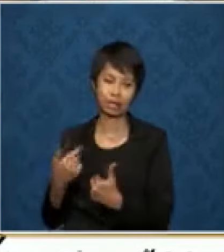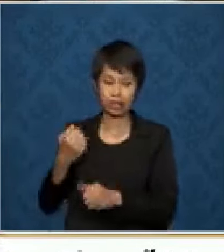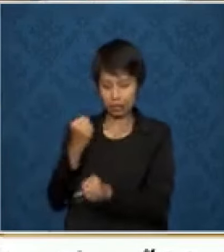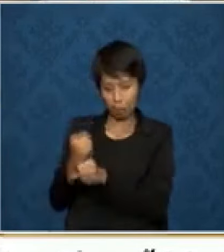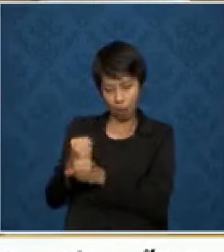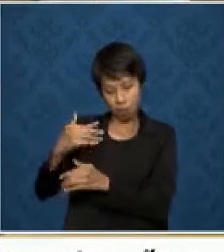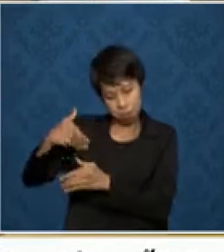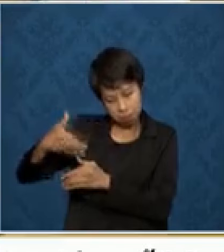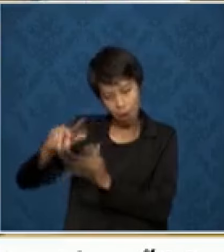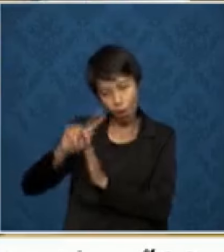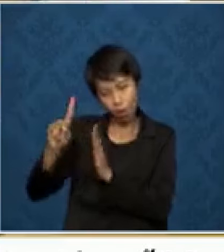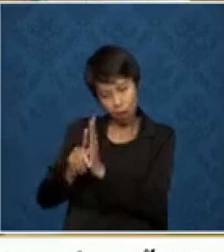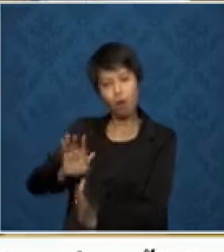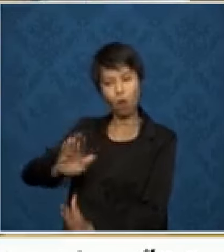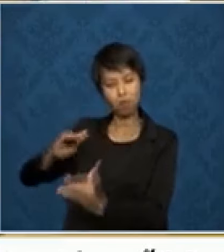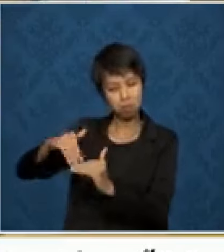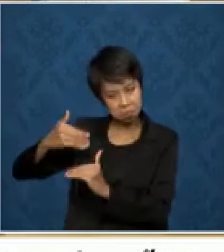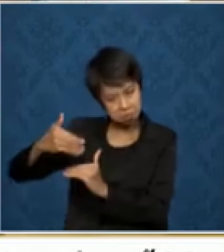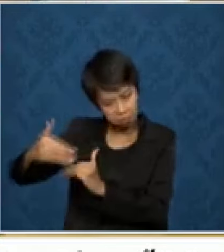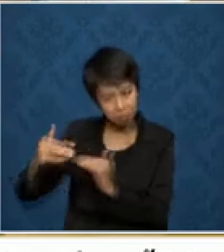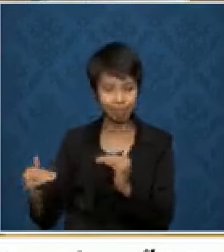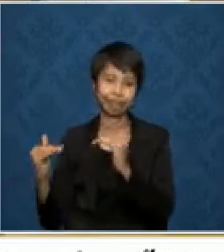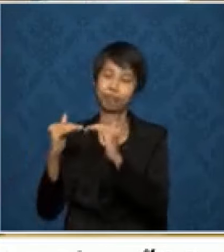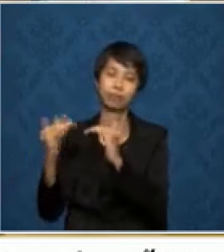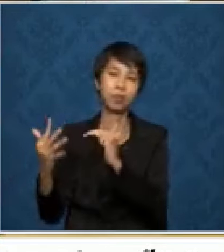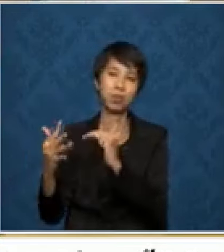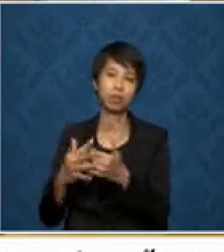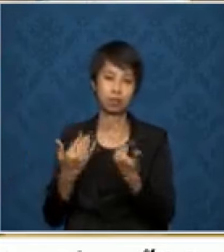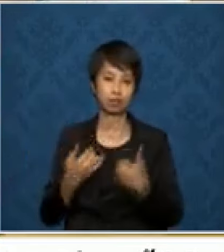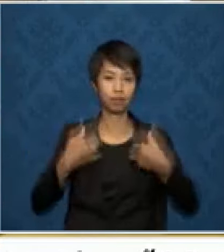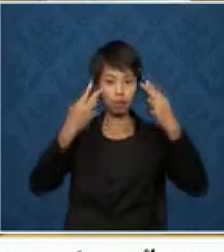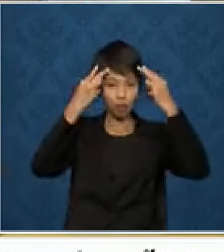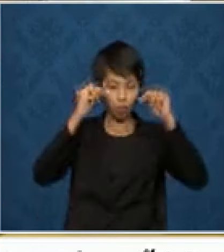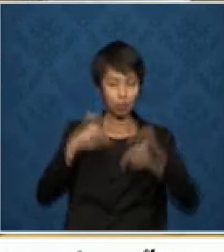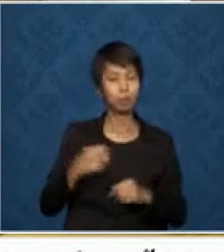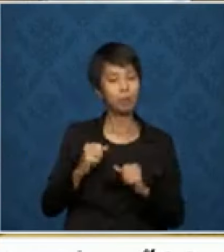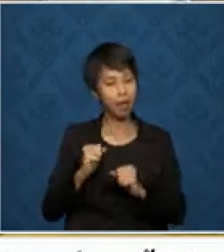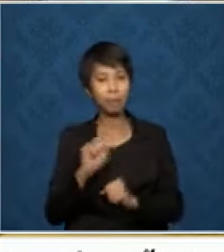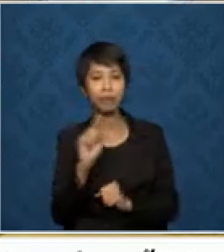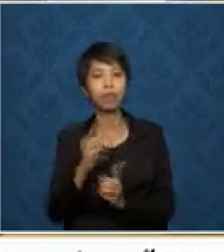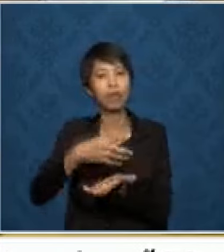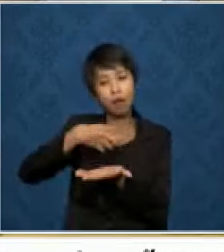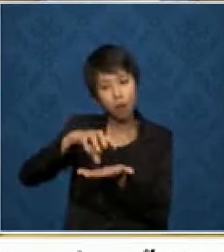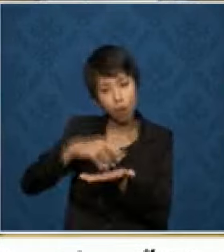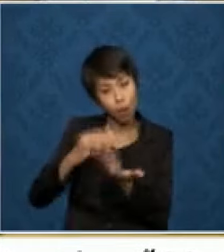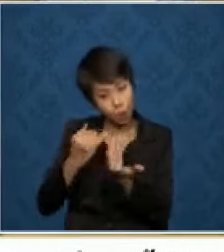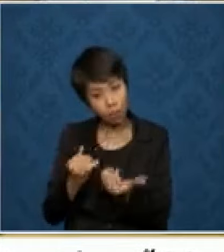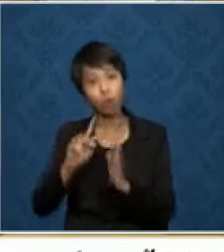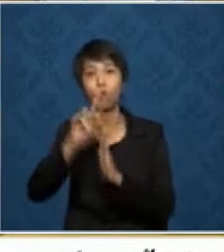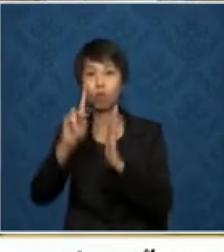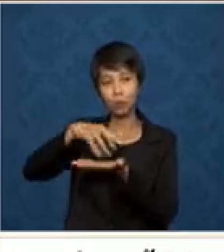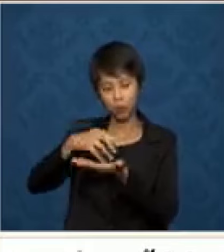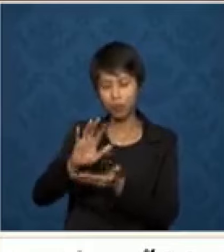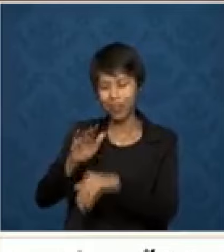ช้านานนายกพยายามบอกว่าทุกอย่างเป็นไปตามกฎหมายท่าน